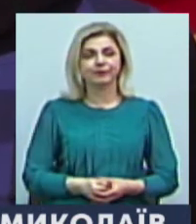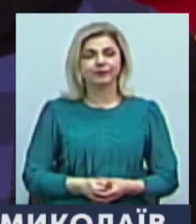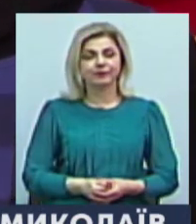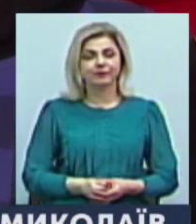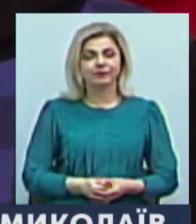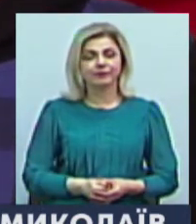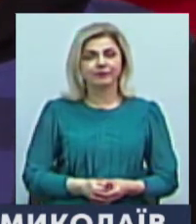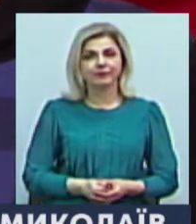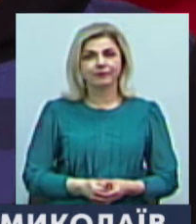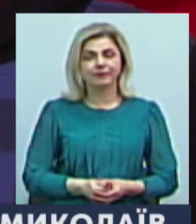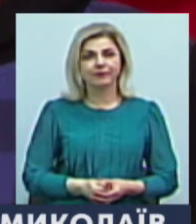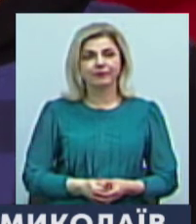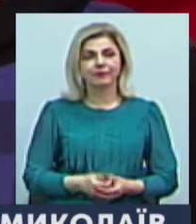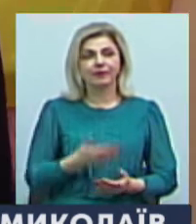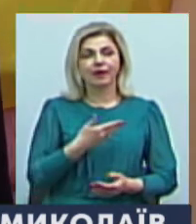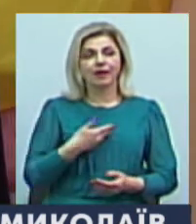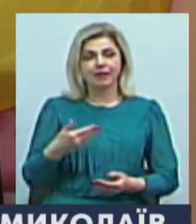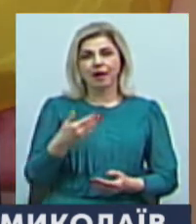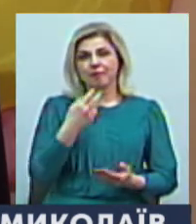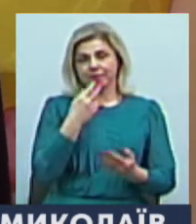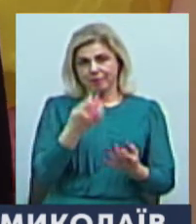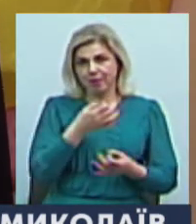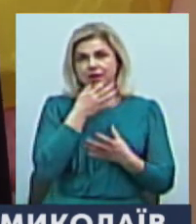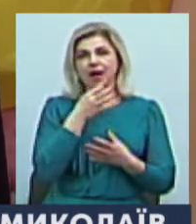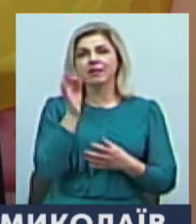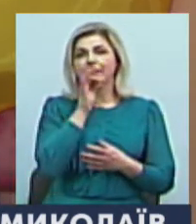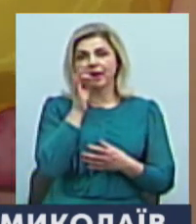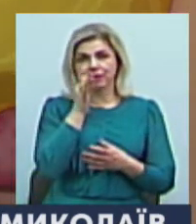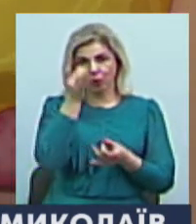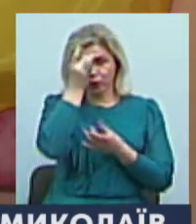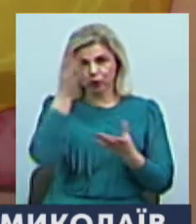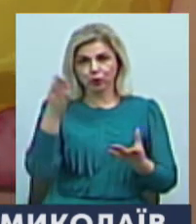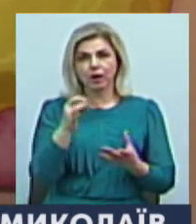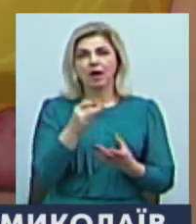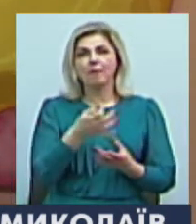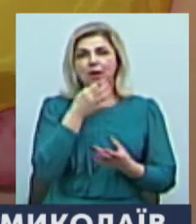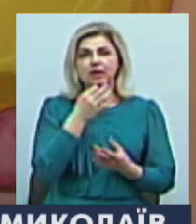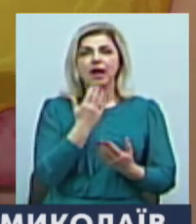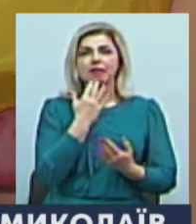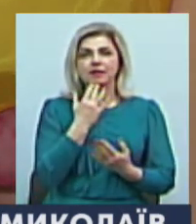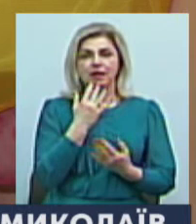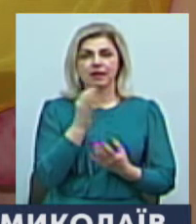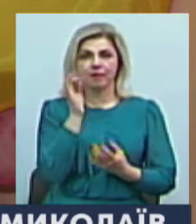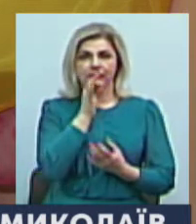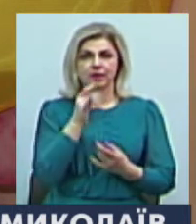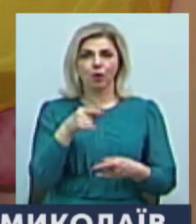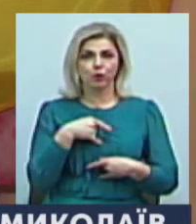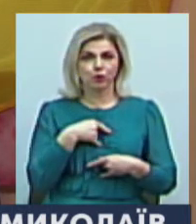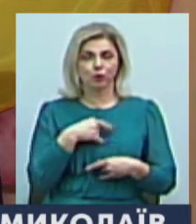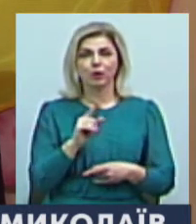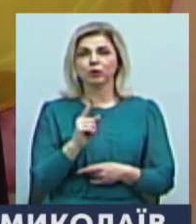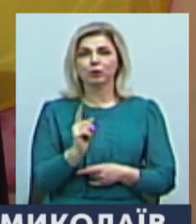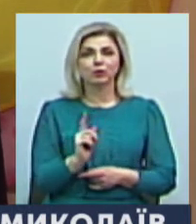Нас виказувала німецька культура. Нас найбільше зачепив національний німецький костюм, тому